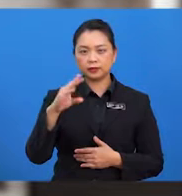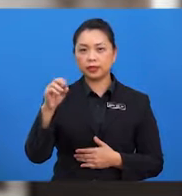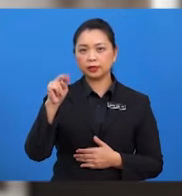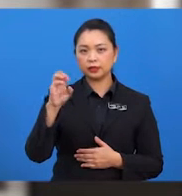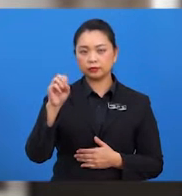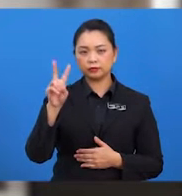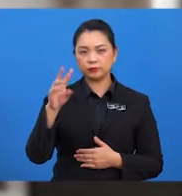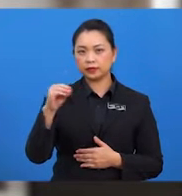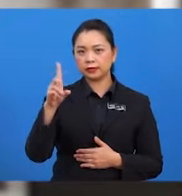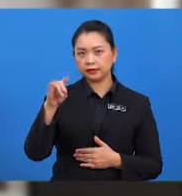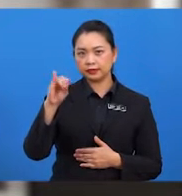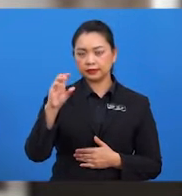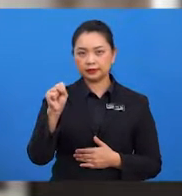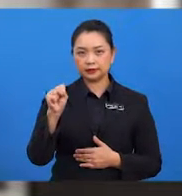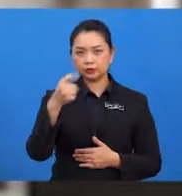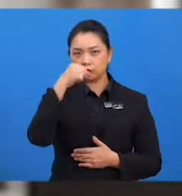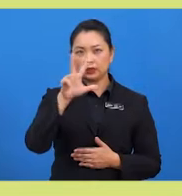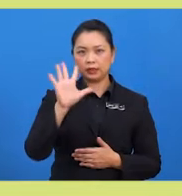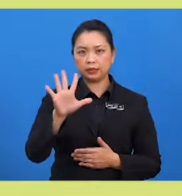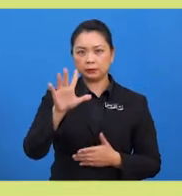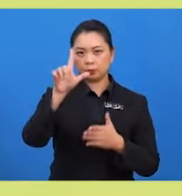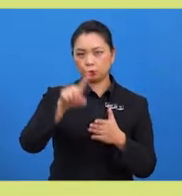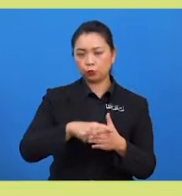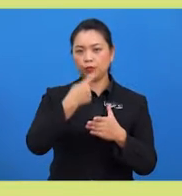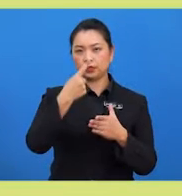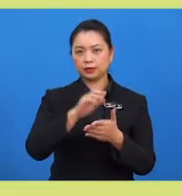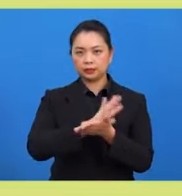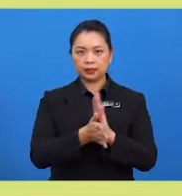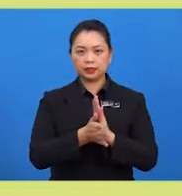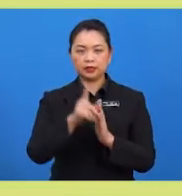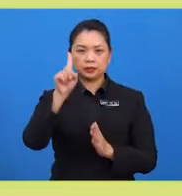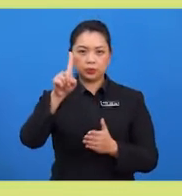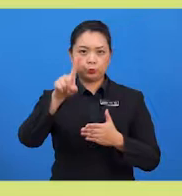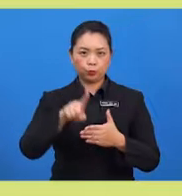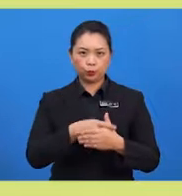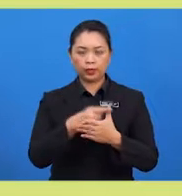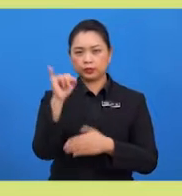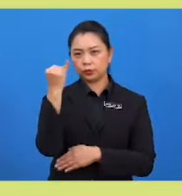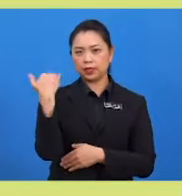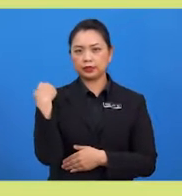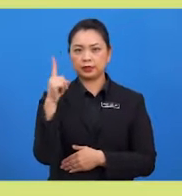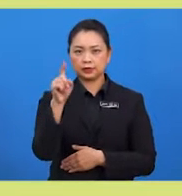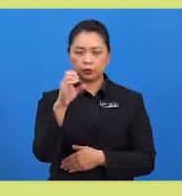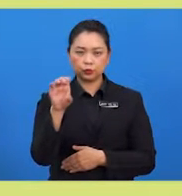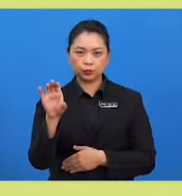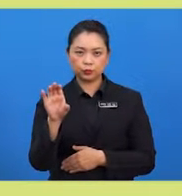Disember, iaitu 5 bulan. Jadi sebulan insurans ialah